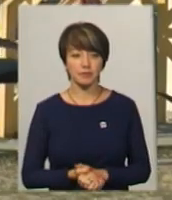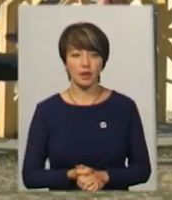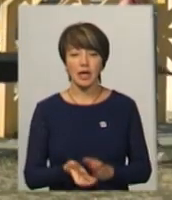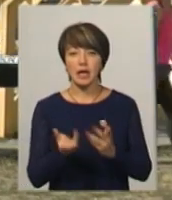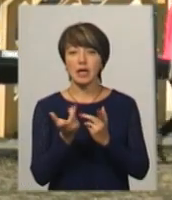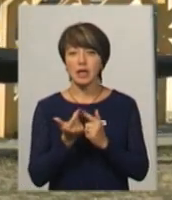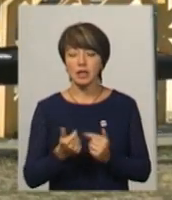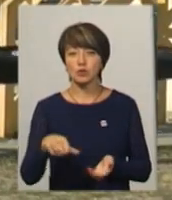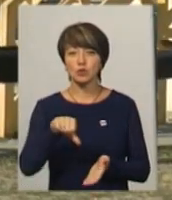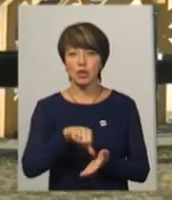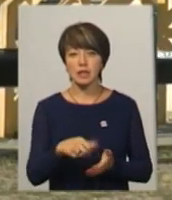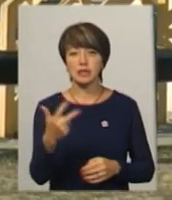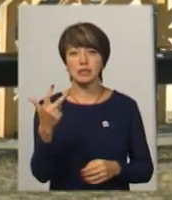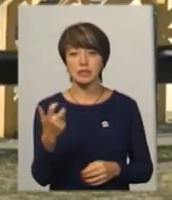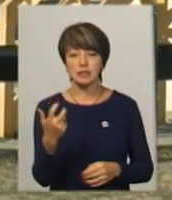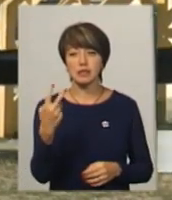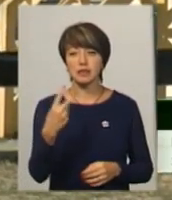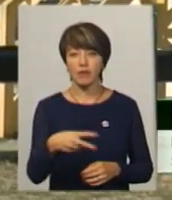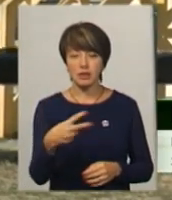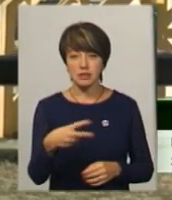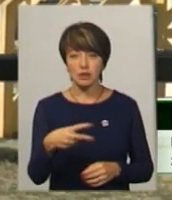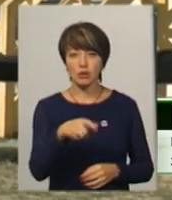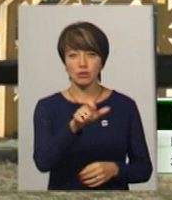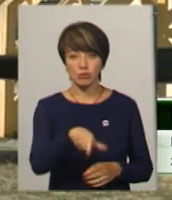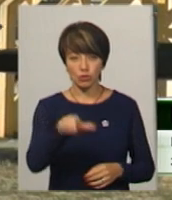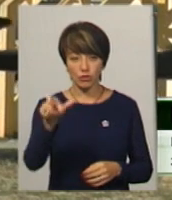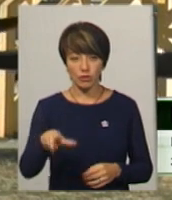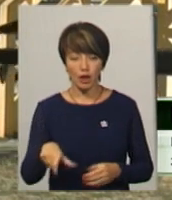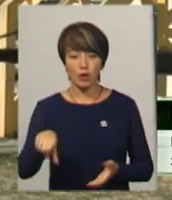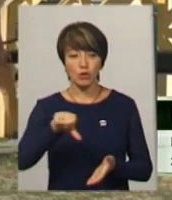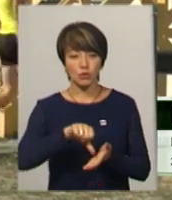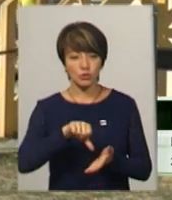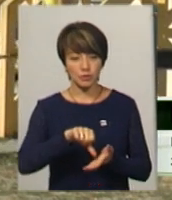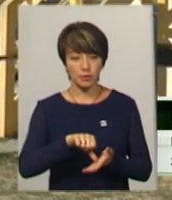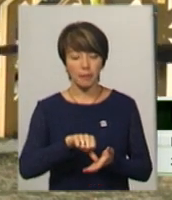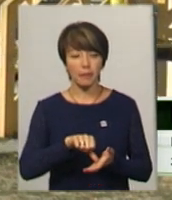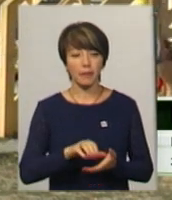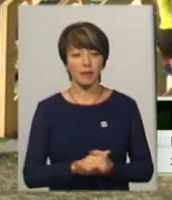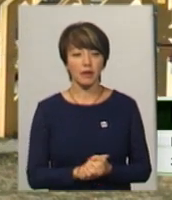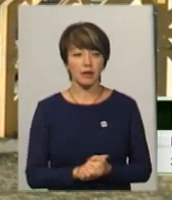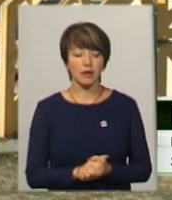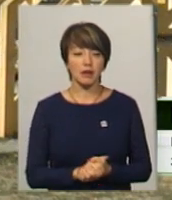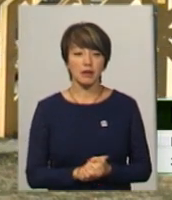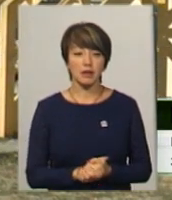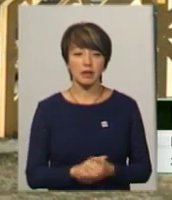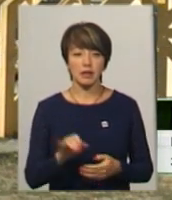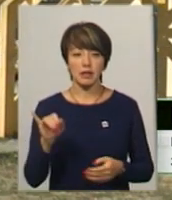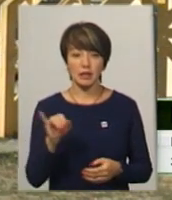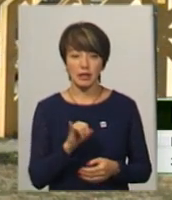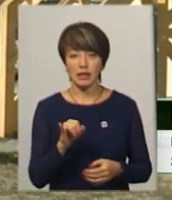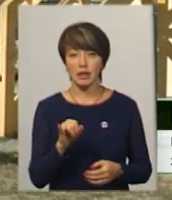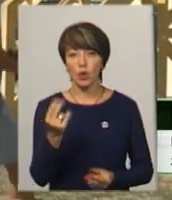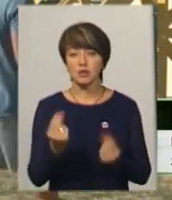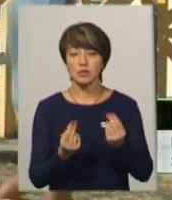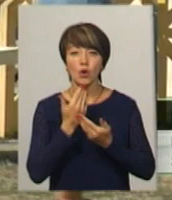Кількість учасників – 320 учасників, приймає участь і розігруються останні